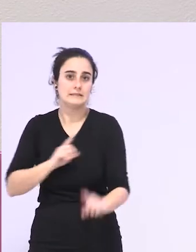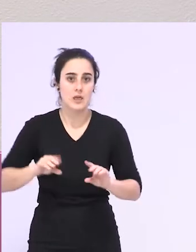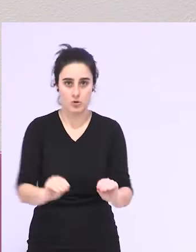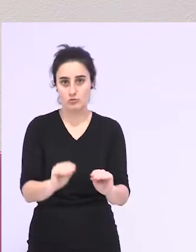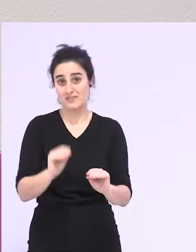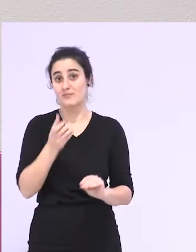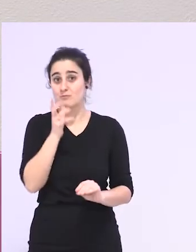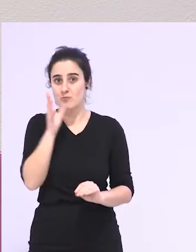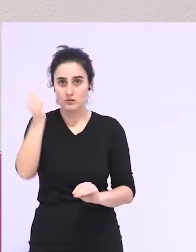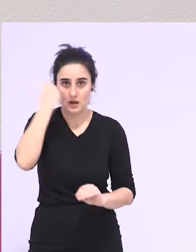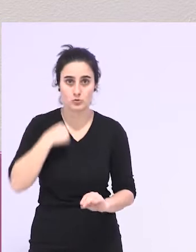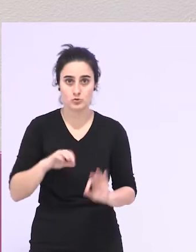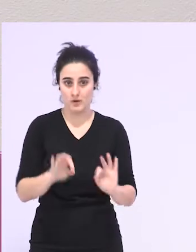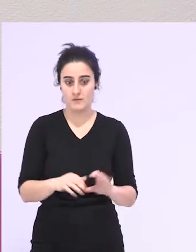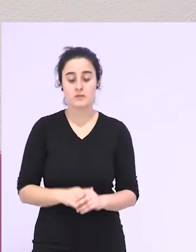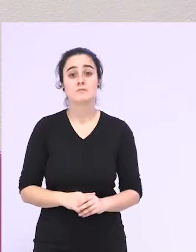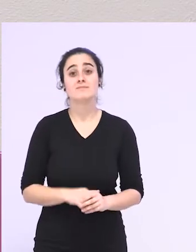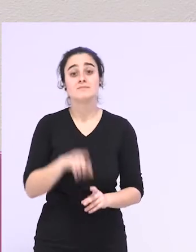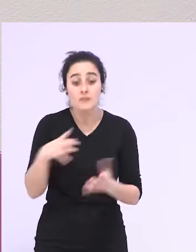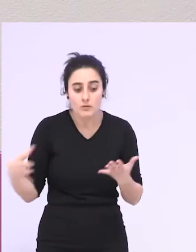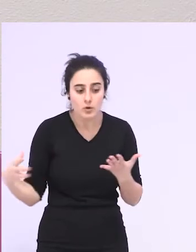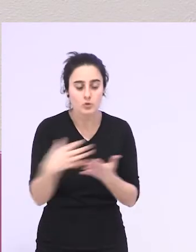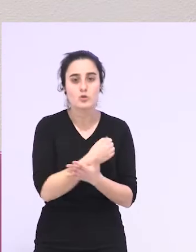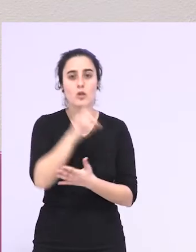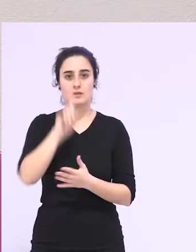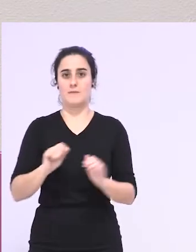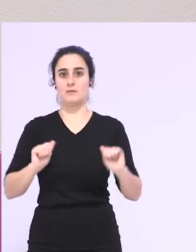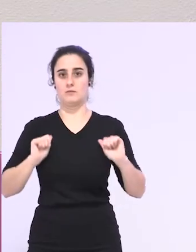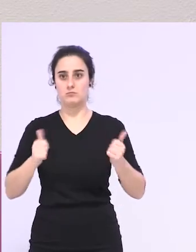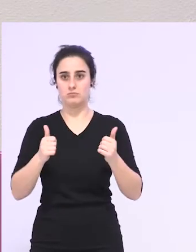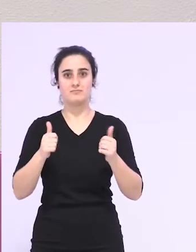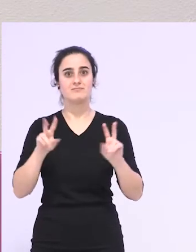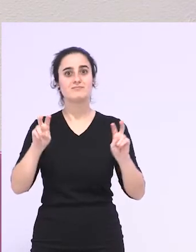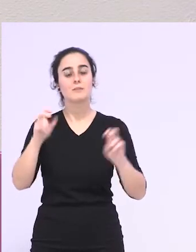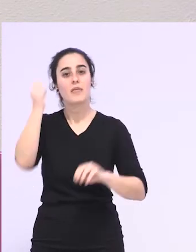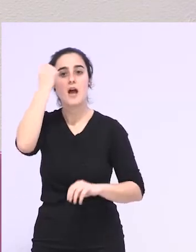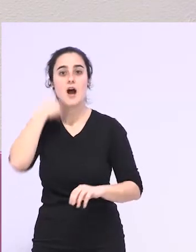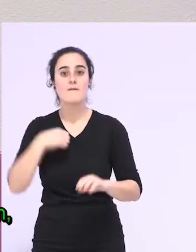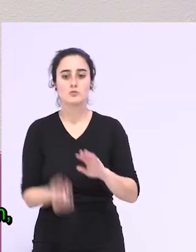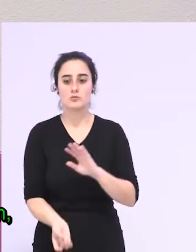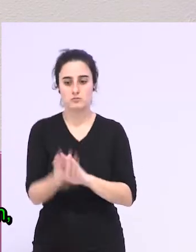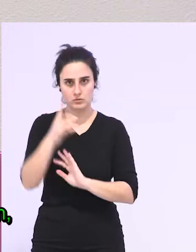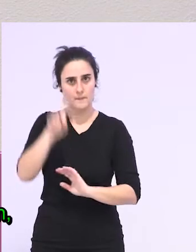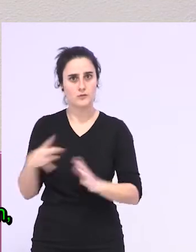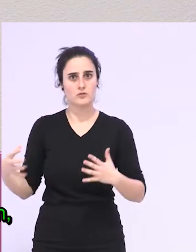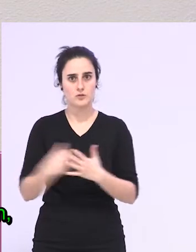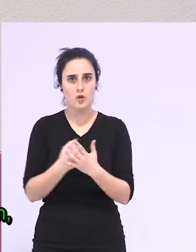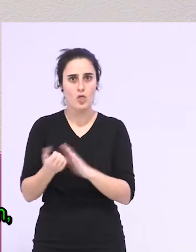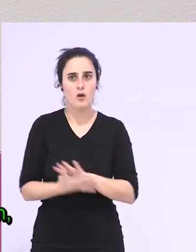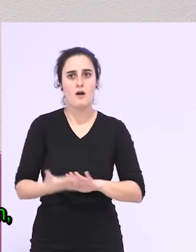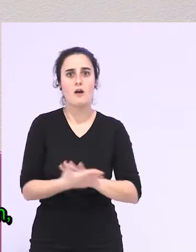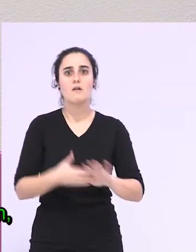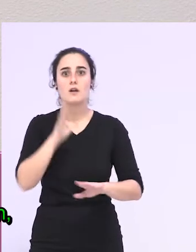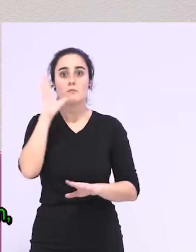da. Bueno, nik uste guzti hori ere aktibatu zela, ez? Abusuaren sententzia horrekin. Behar badaz horren modu